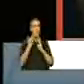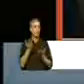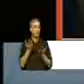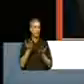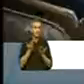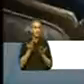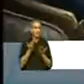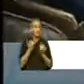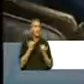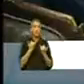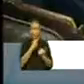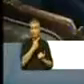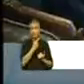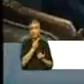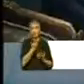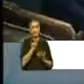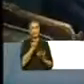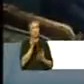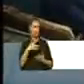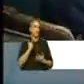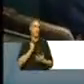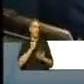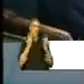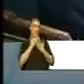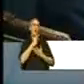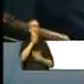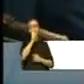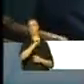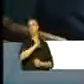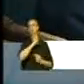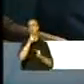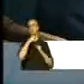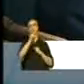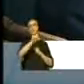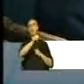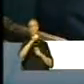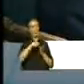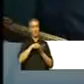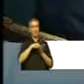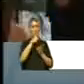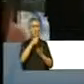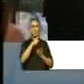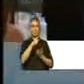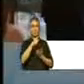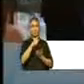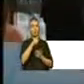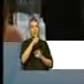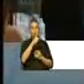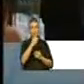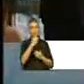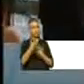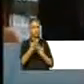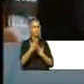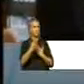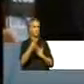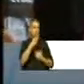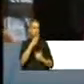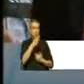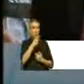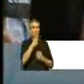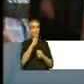שמחכה לנשיא פה דברים, אבל הוא בהחלט איש השנה, אין ספק, כי הוא גם מניע, ופה אולי אני אוסיף משפט, הוא מניע גם, הוא